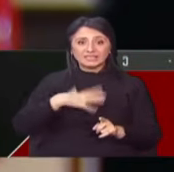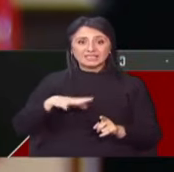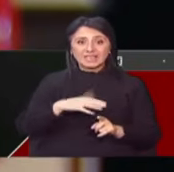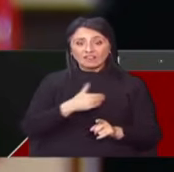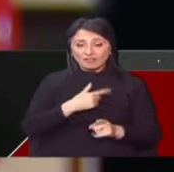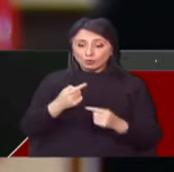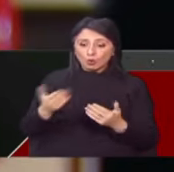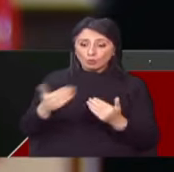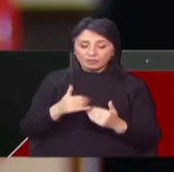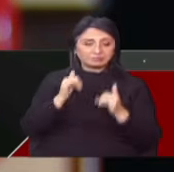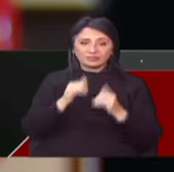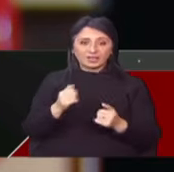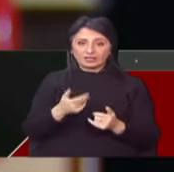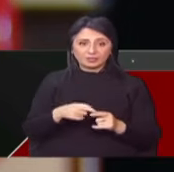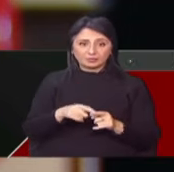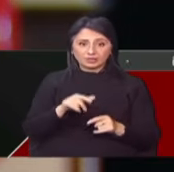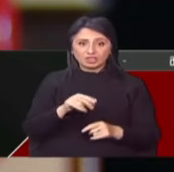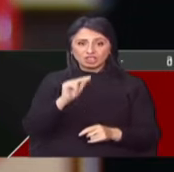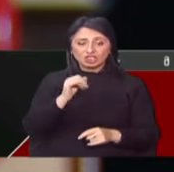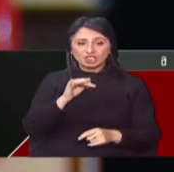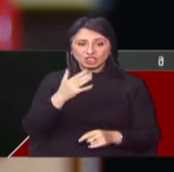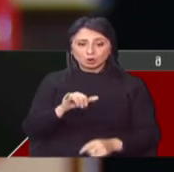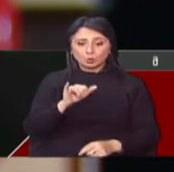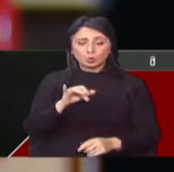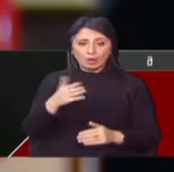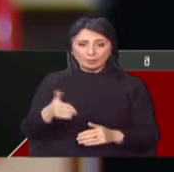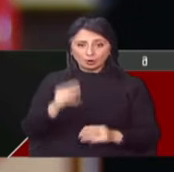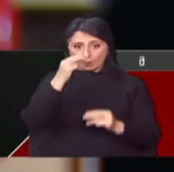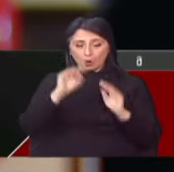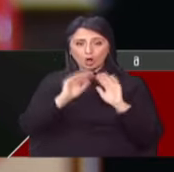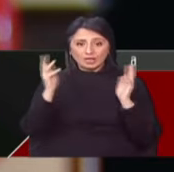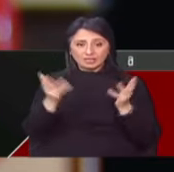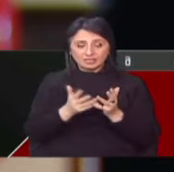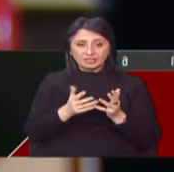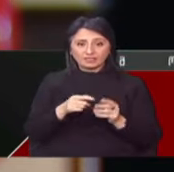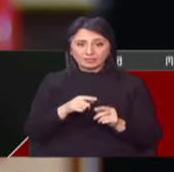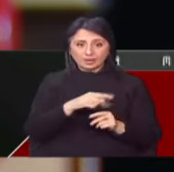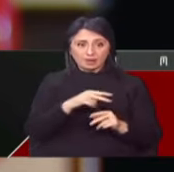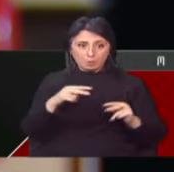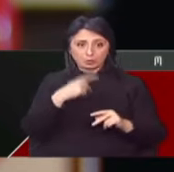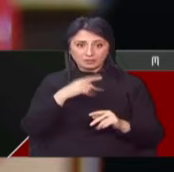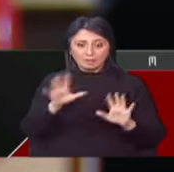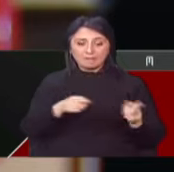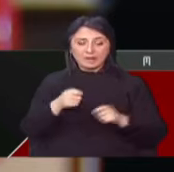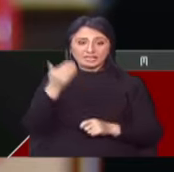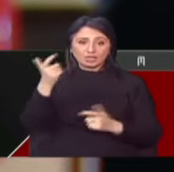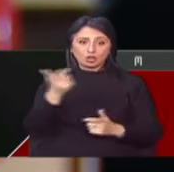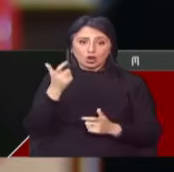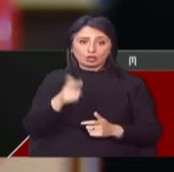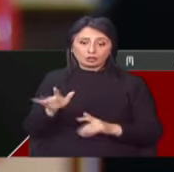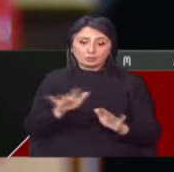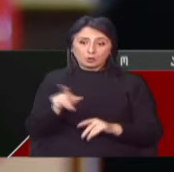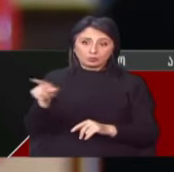შემადგენლობაში სრულად მოქცეულიყო ბერთუბანის, ჩიშკიტური, ზუდაბნოს და სხვა მონასტრებიც და მოწმემ დაადასტურა რომ პრეზიდენტის პოზიცია იყო რომ ყველა ხონე